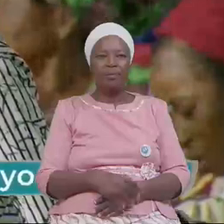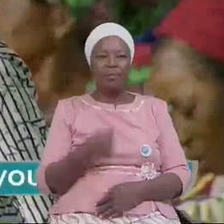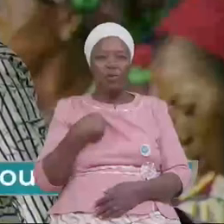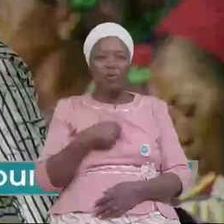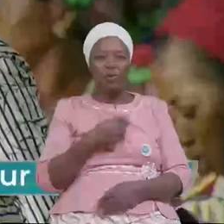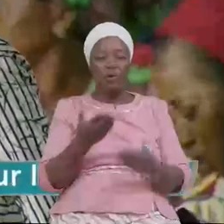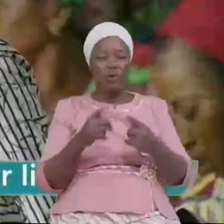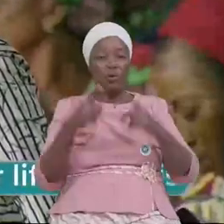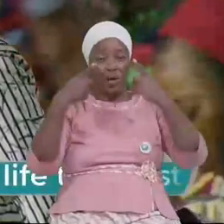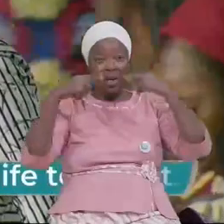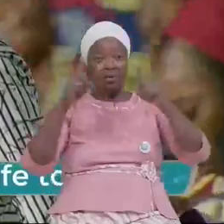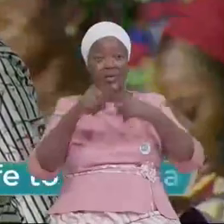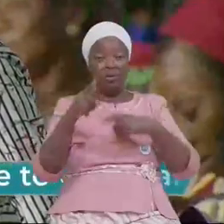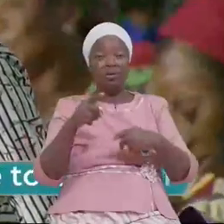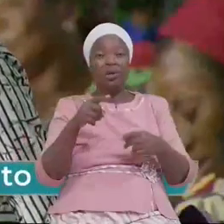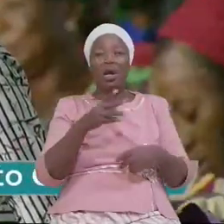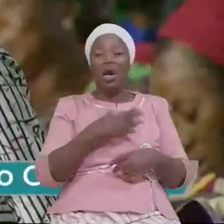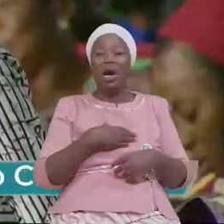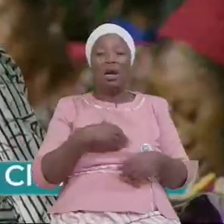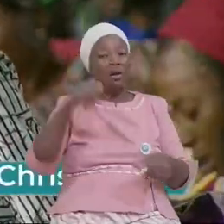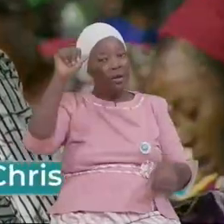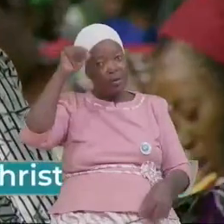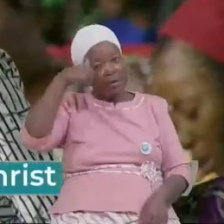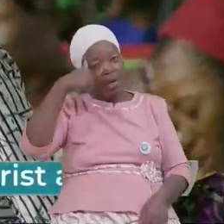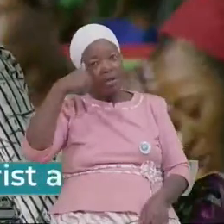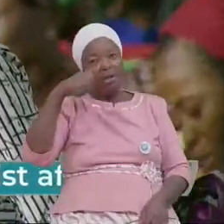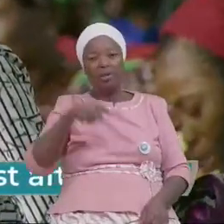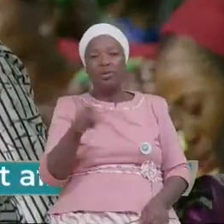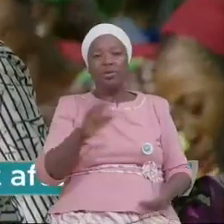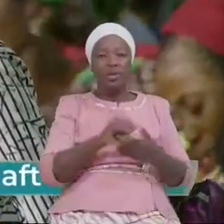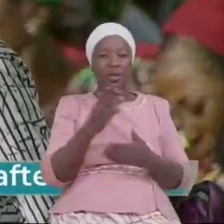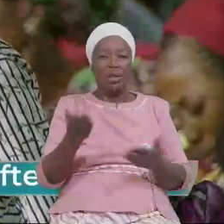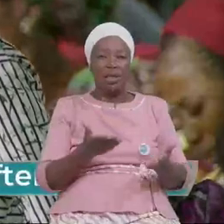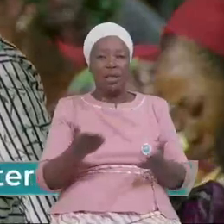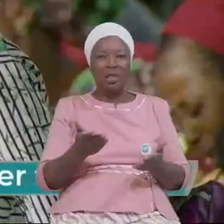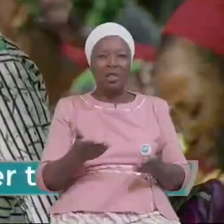Nous voulons vous annoncer et rappeler